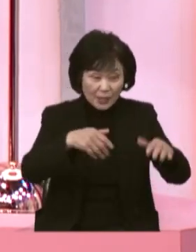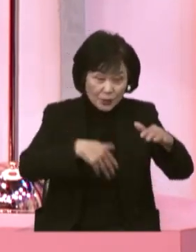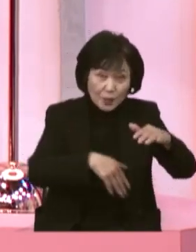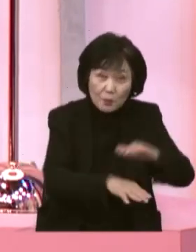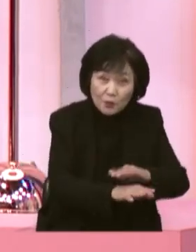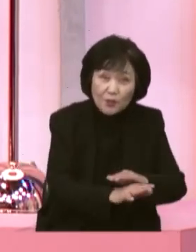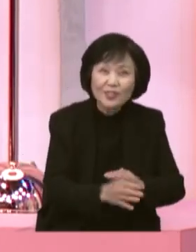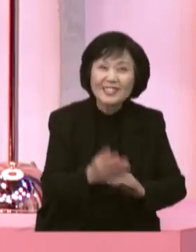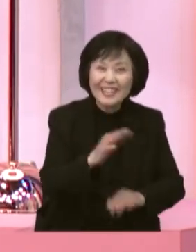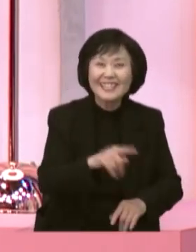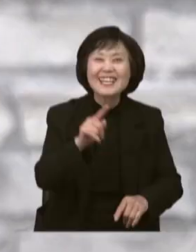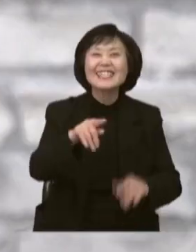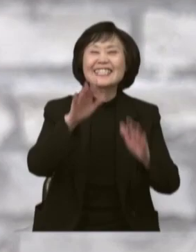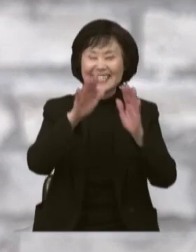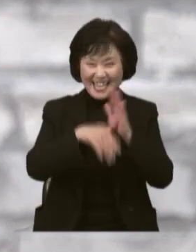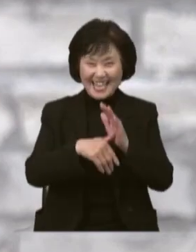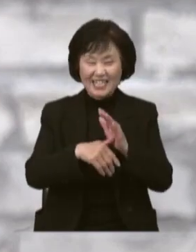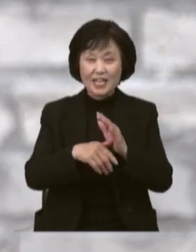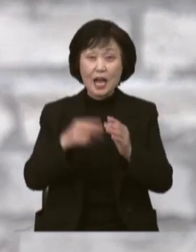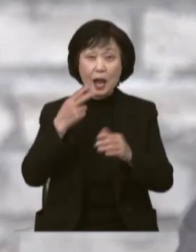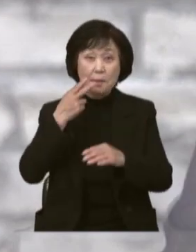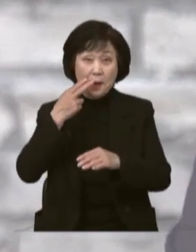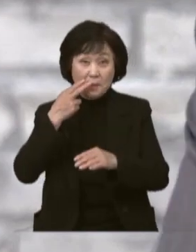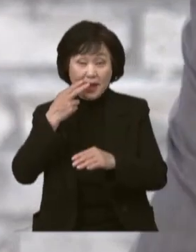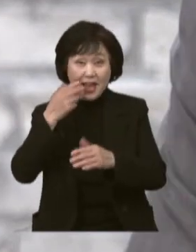갖다 줘야지. 그리고